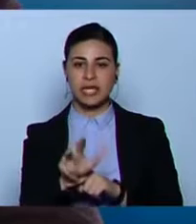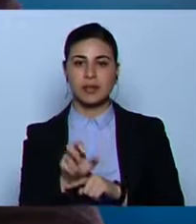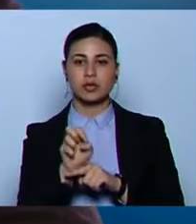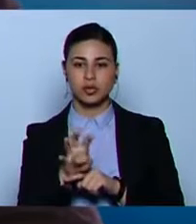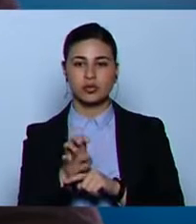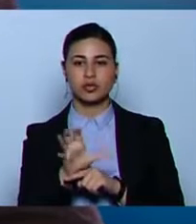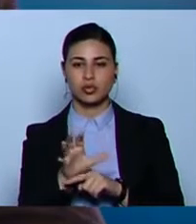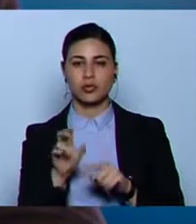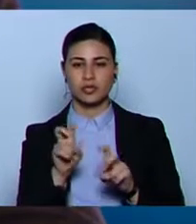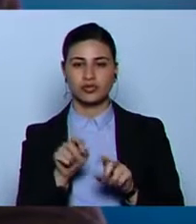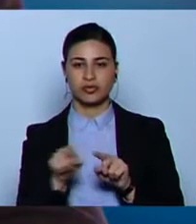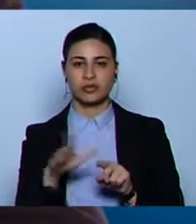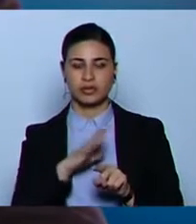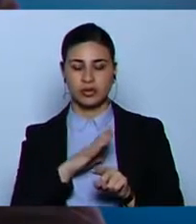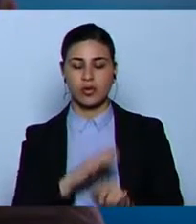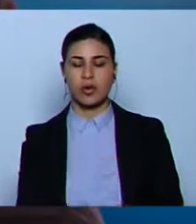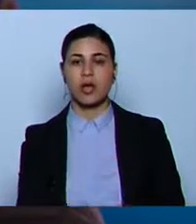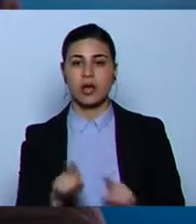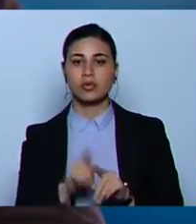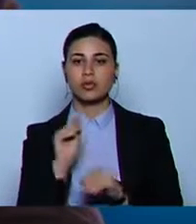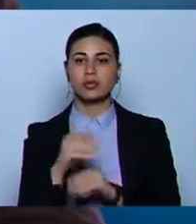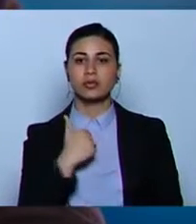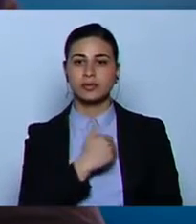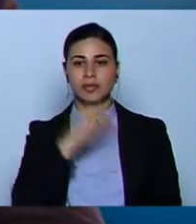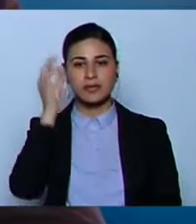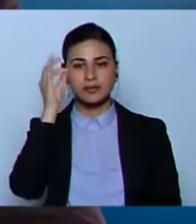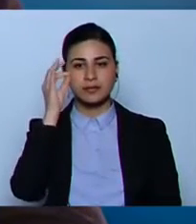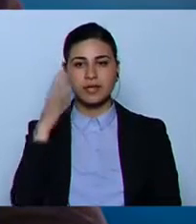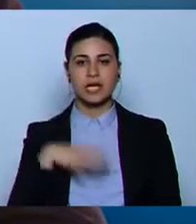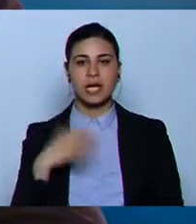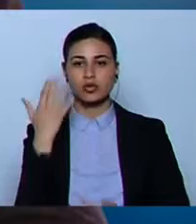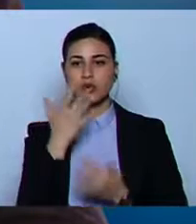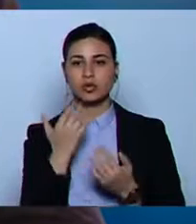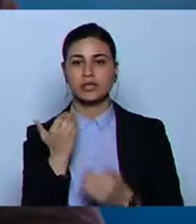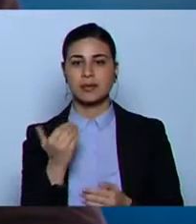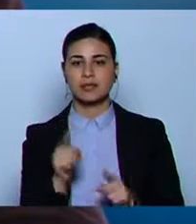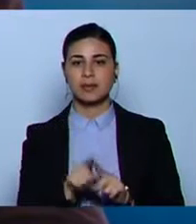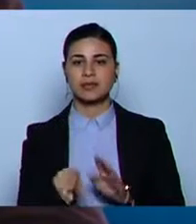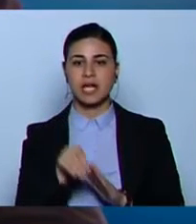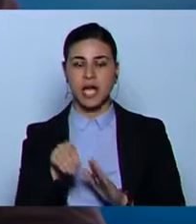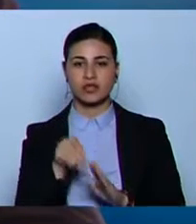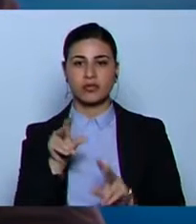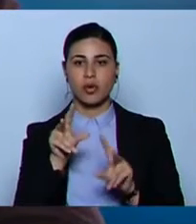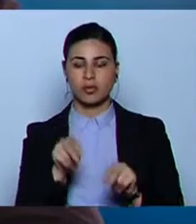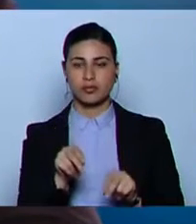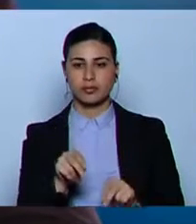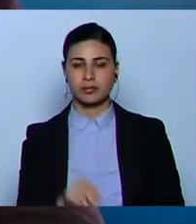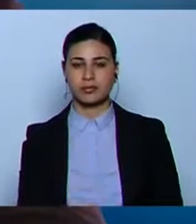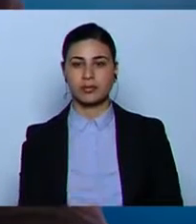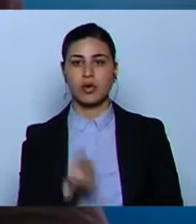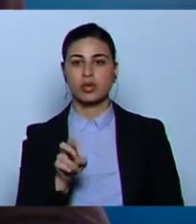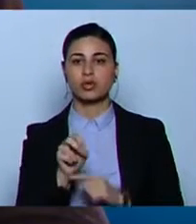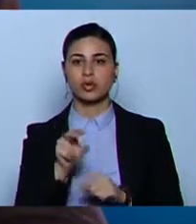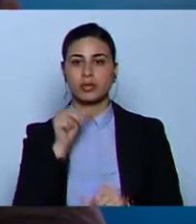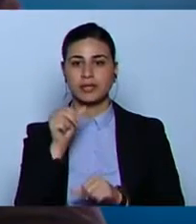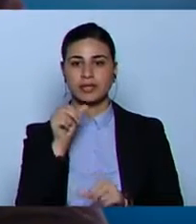წლებში. კერძოდ ეს აქვე გავიხსენებდი ქართული ოცნების საარჩევნო დაპირებას